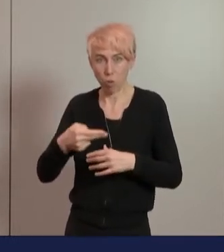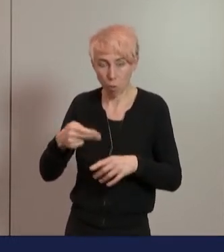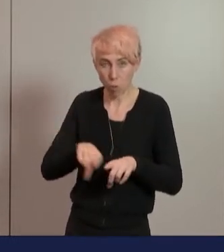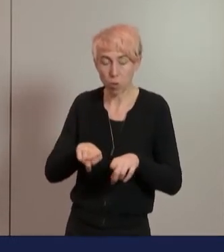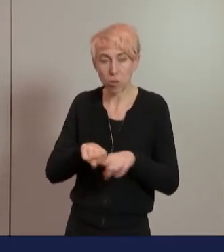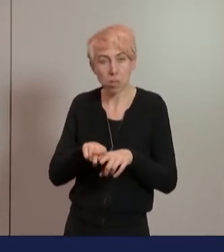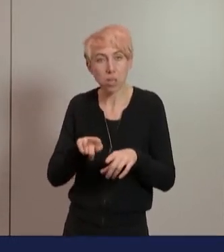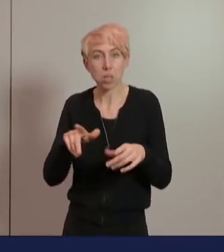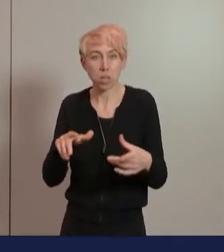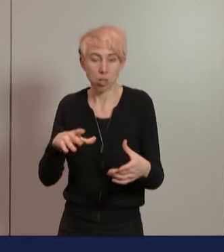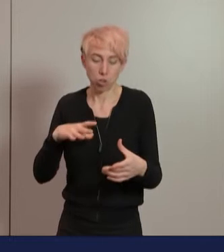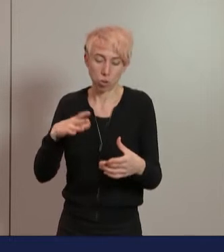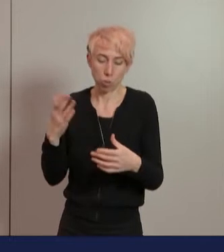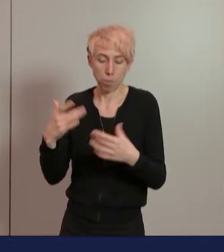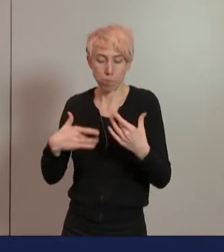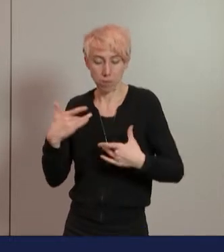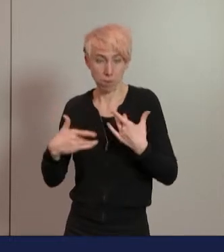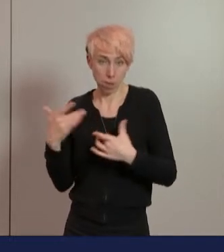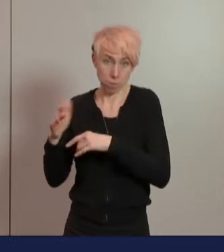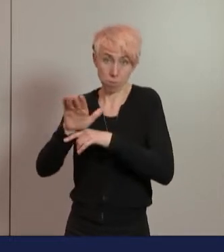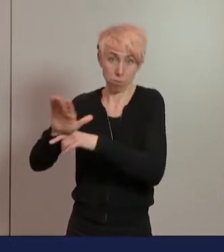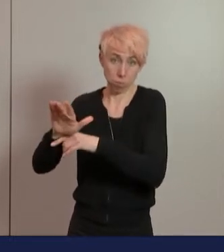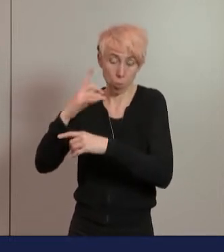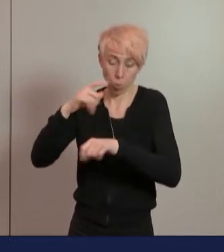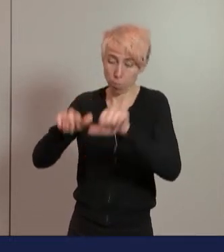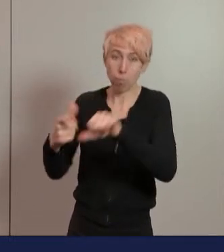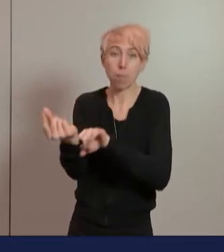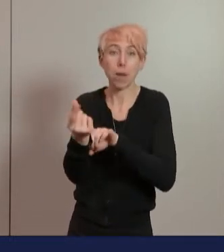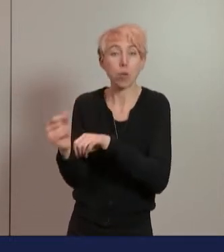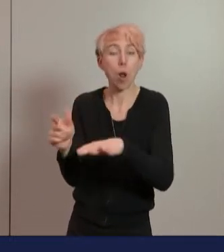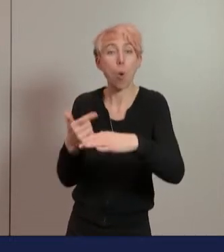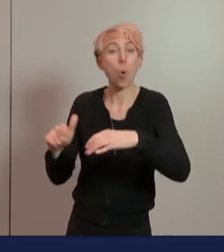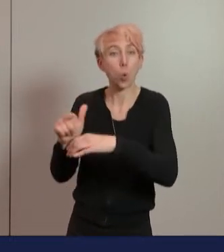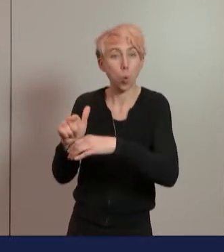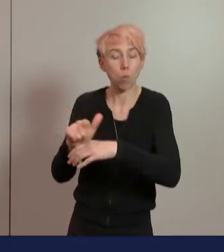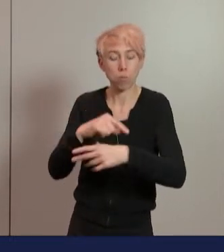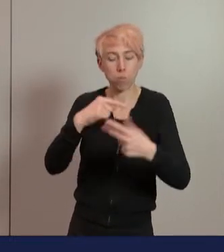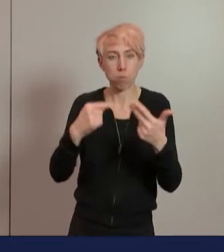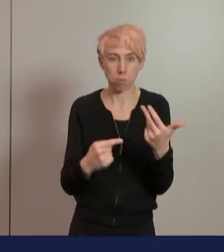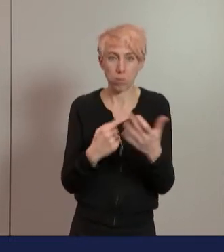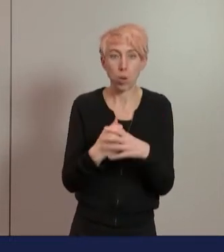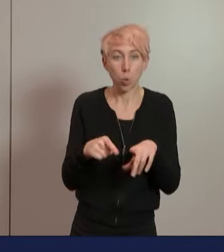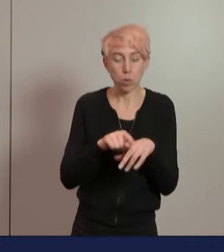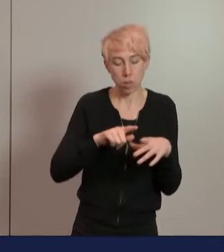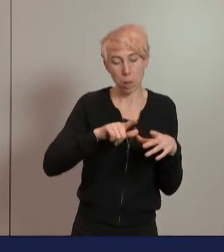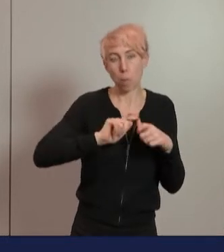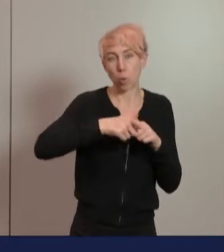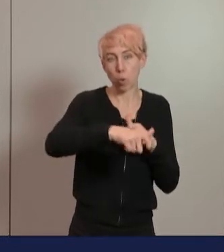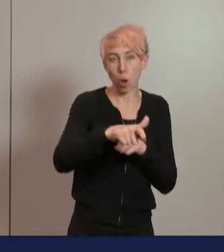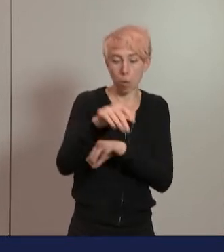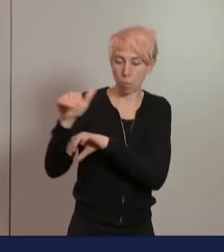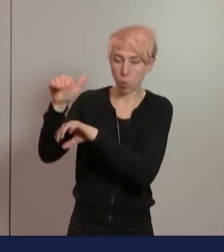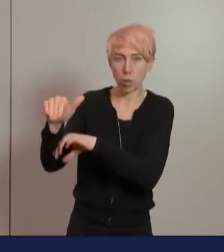notamment des partenaires locaux. A également été mis en œuvre cette année la signature du protocole de mise à l'abri